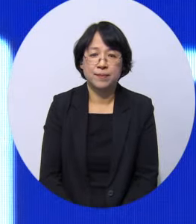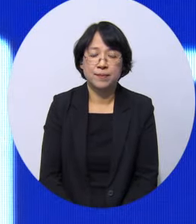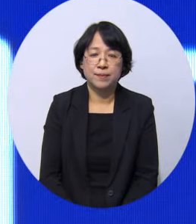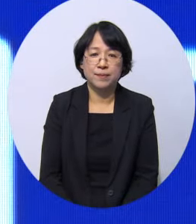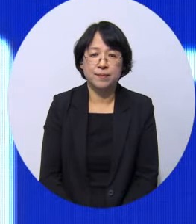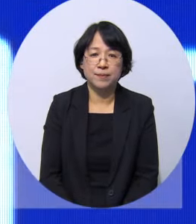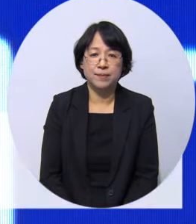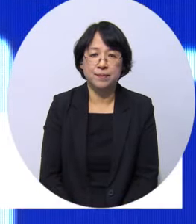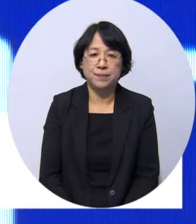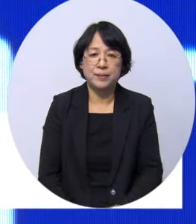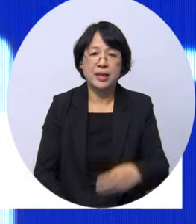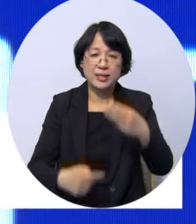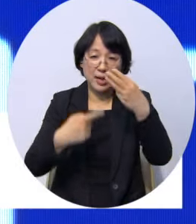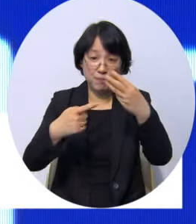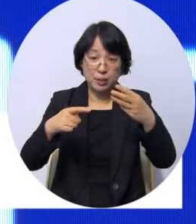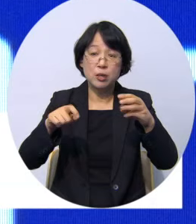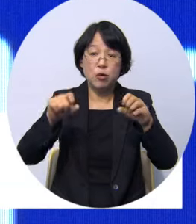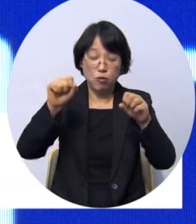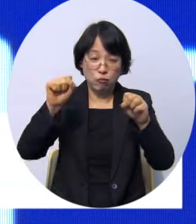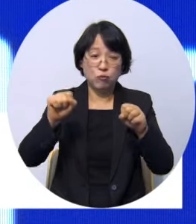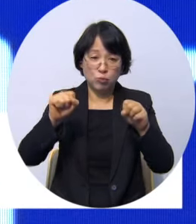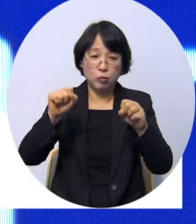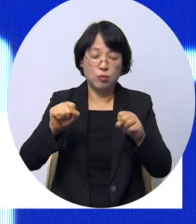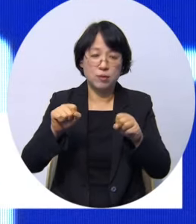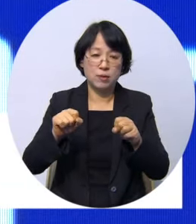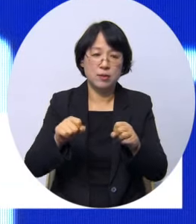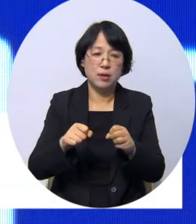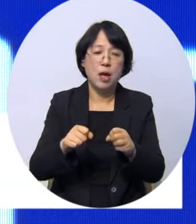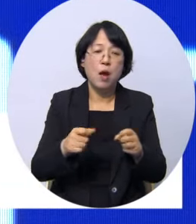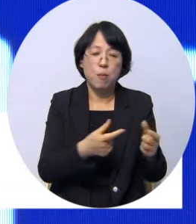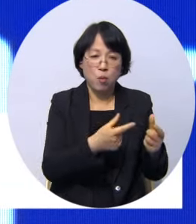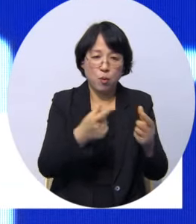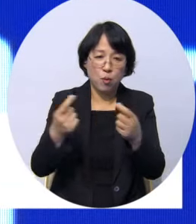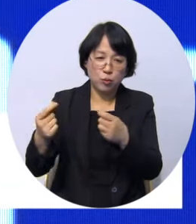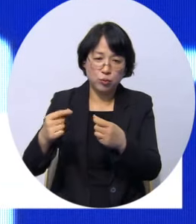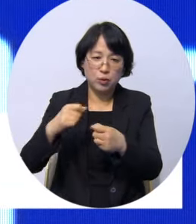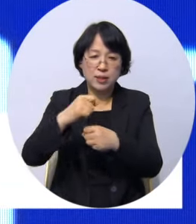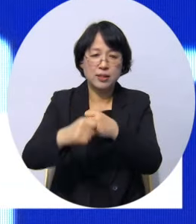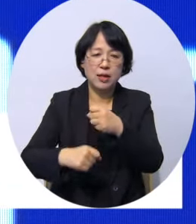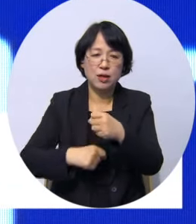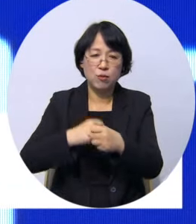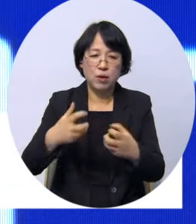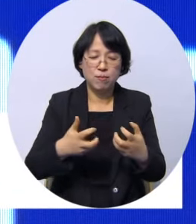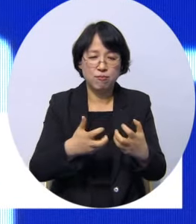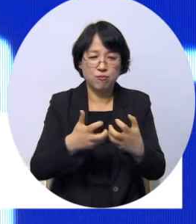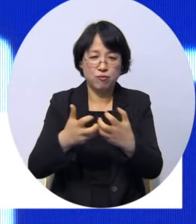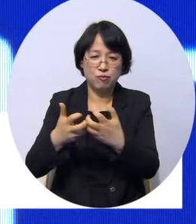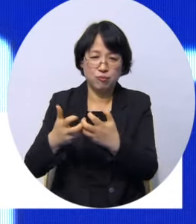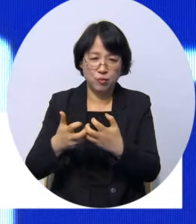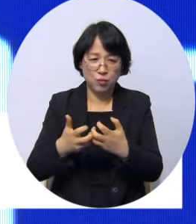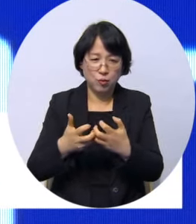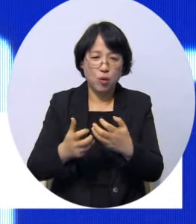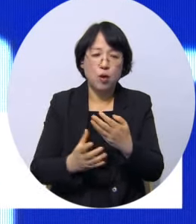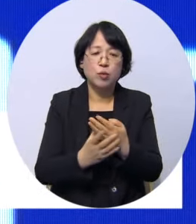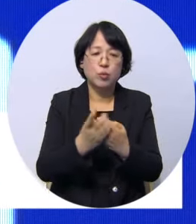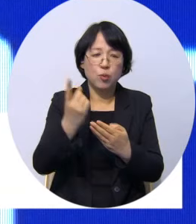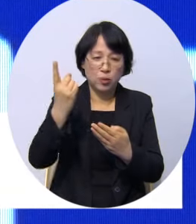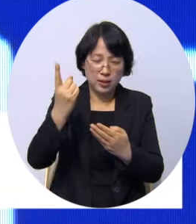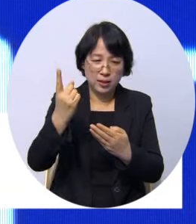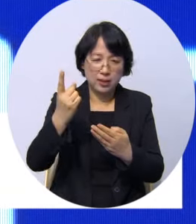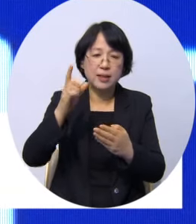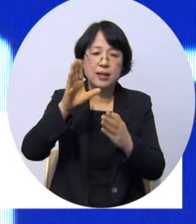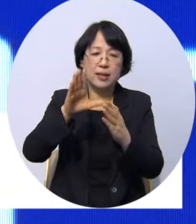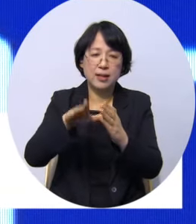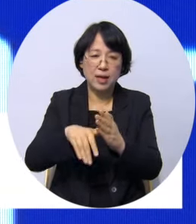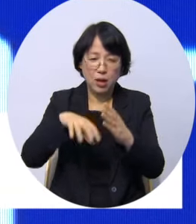3일 운동은 모두가 자유와 풍요를 누리는 통일로 비로소